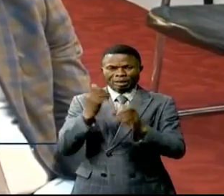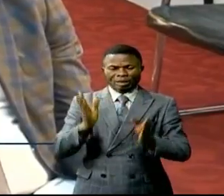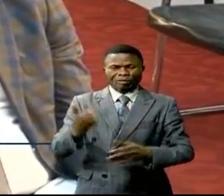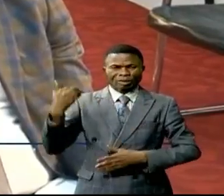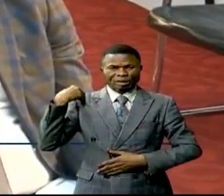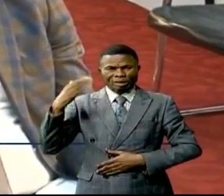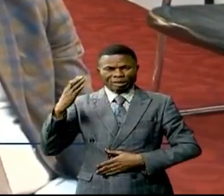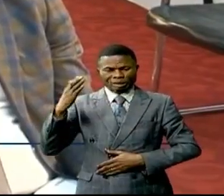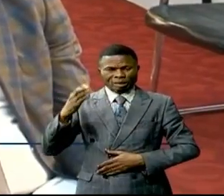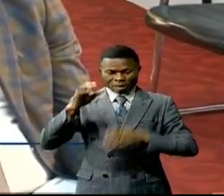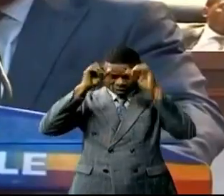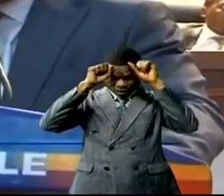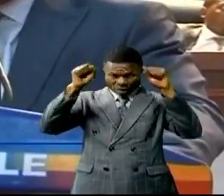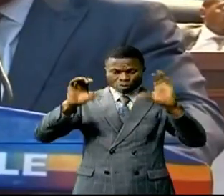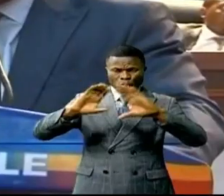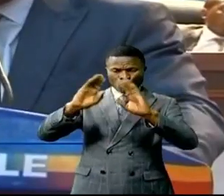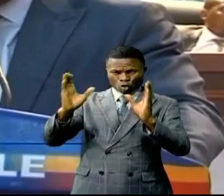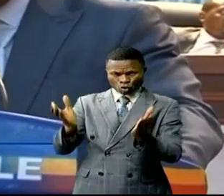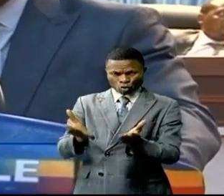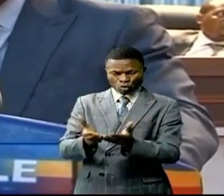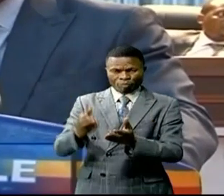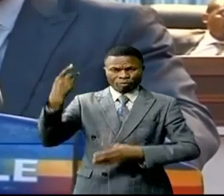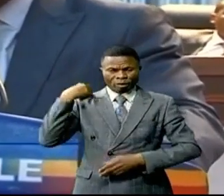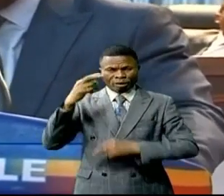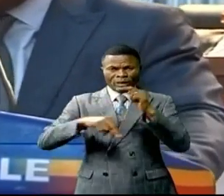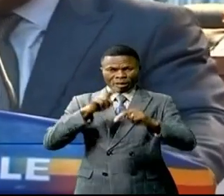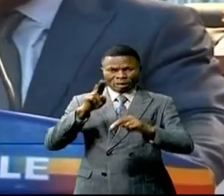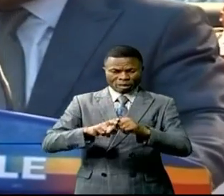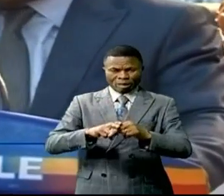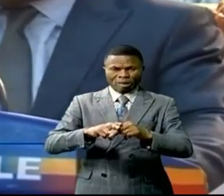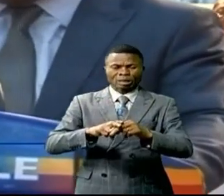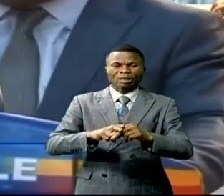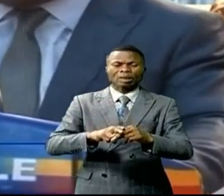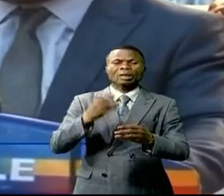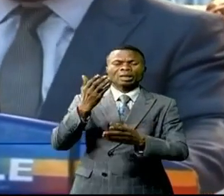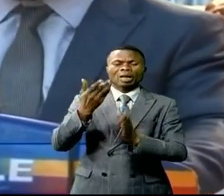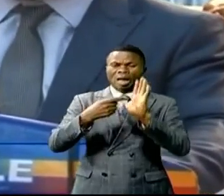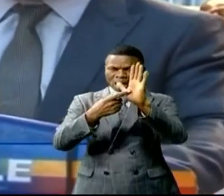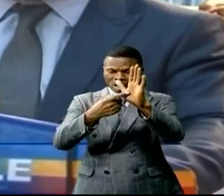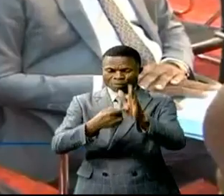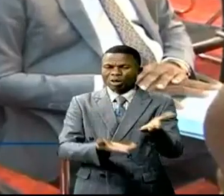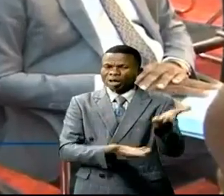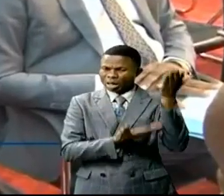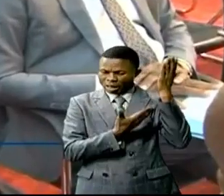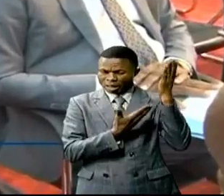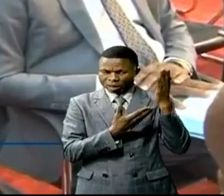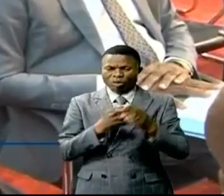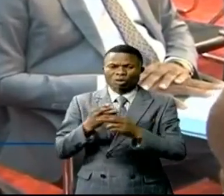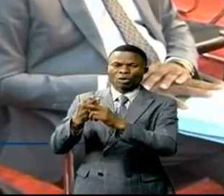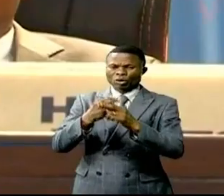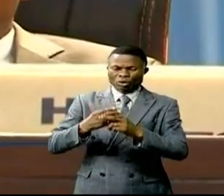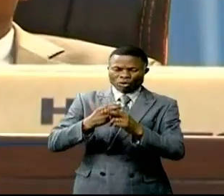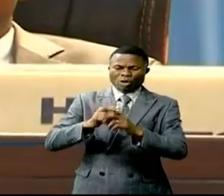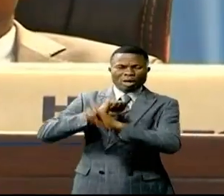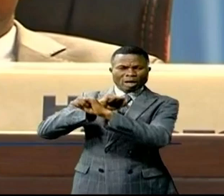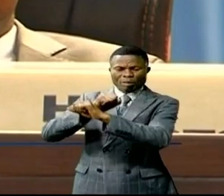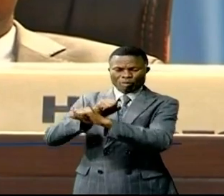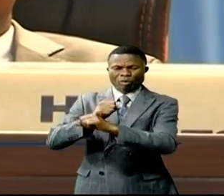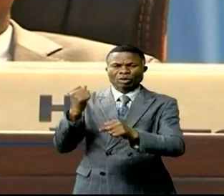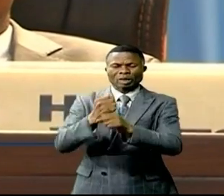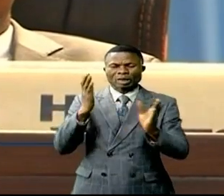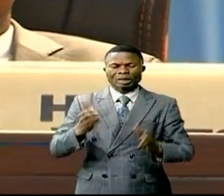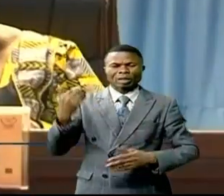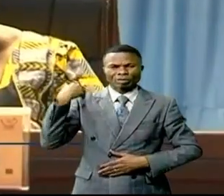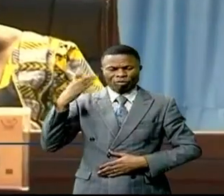le président de la Commission, le député national Léon Mondolé, a démontré l'importance de la sécurisation des agents de l'État dans